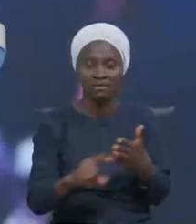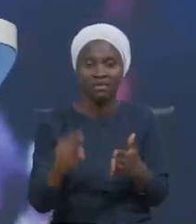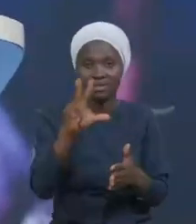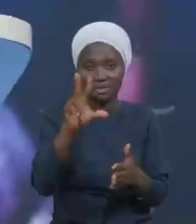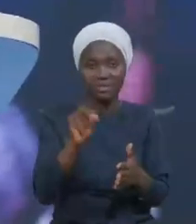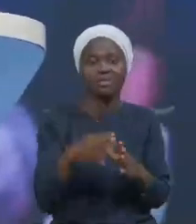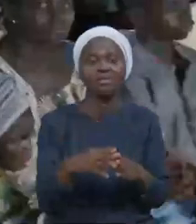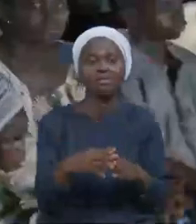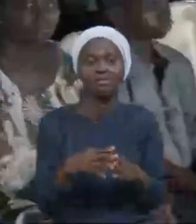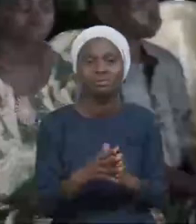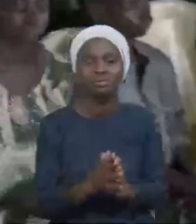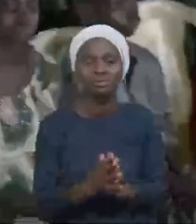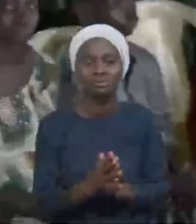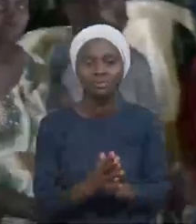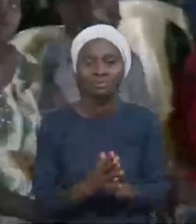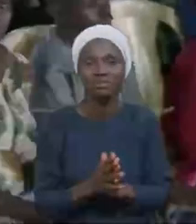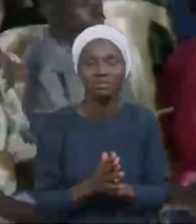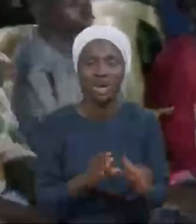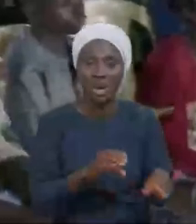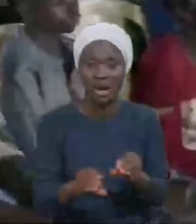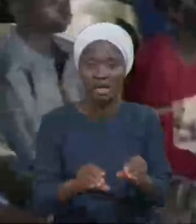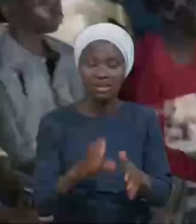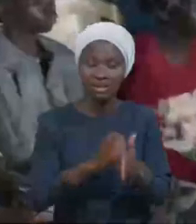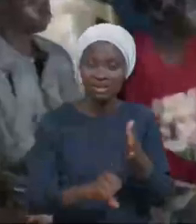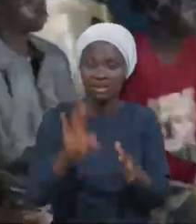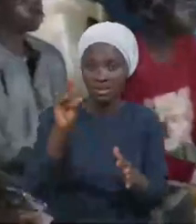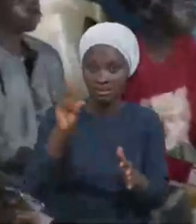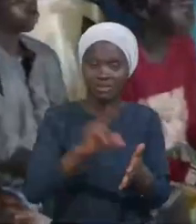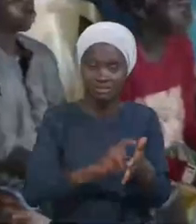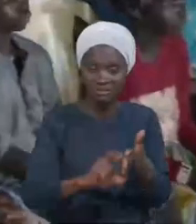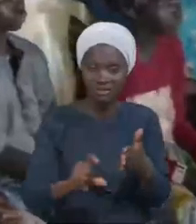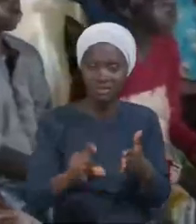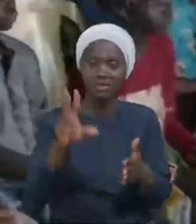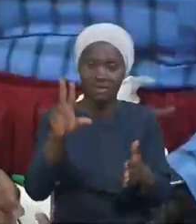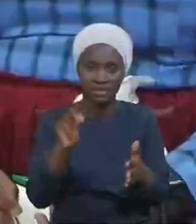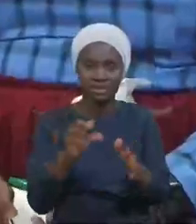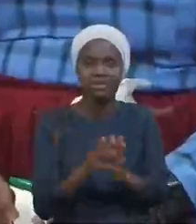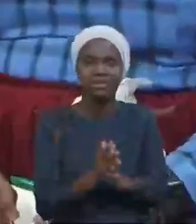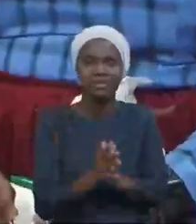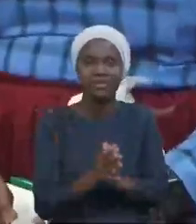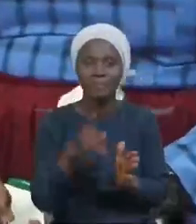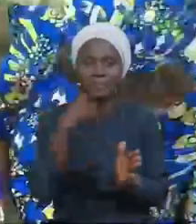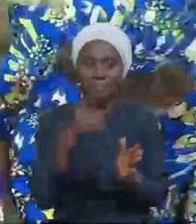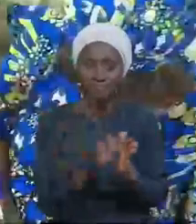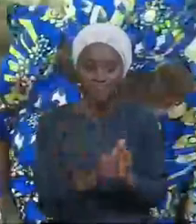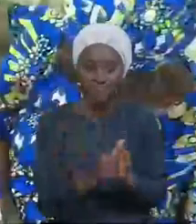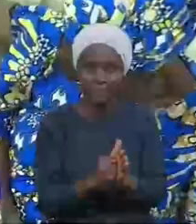Actes, chapitre 17, lisons le verset 30. Il dit,